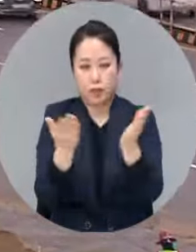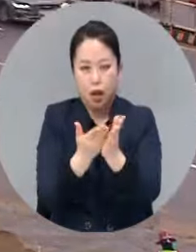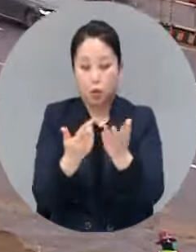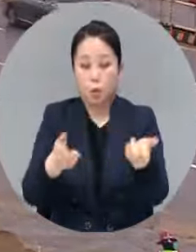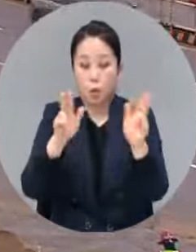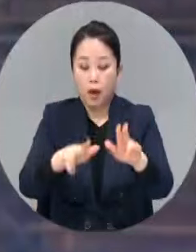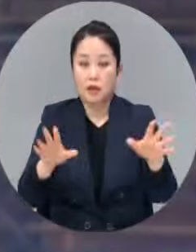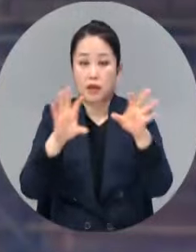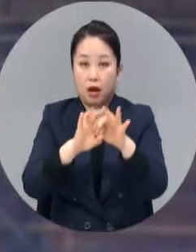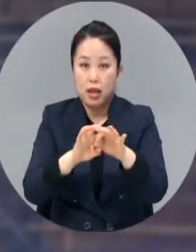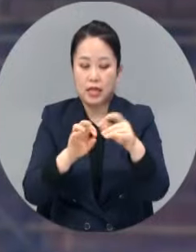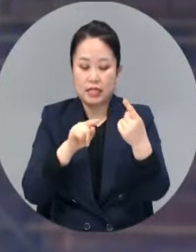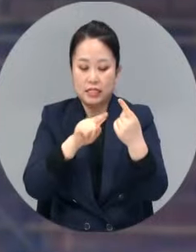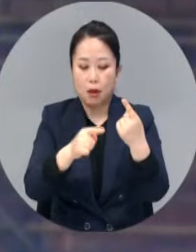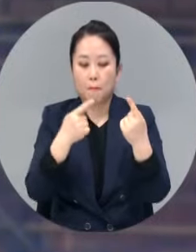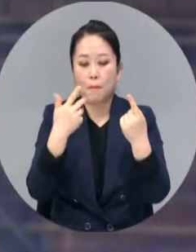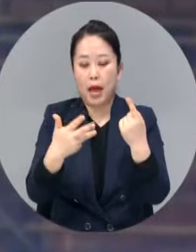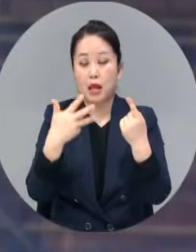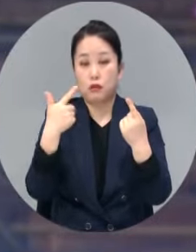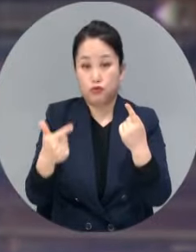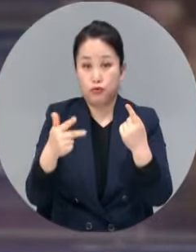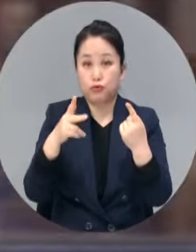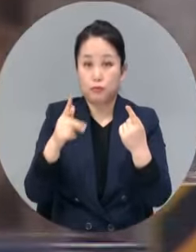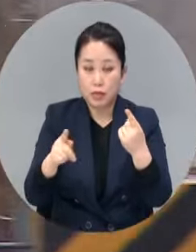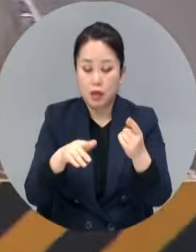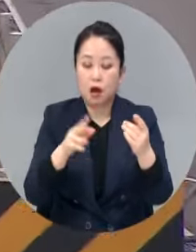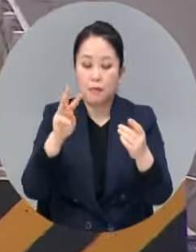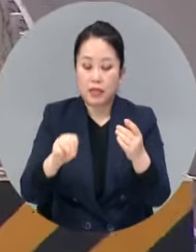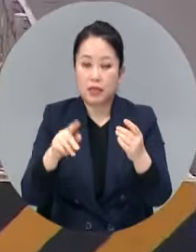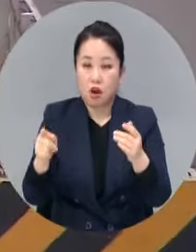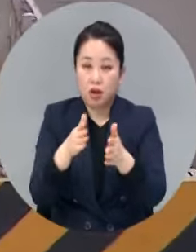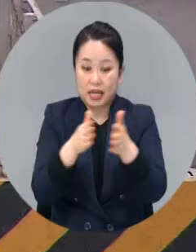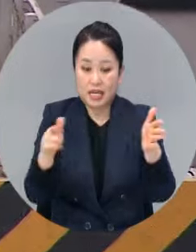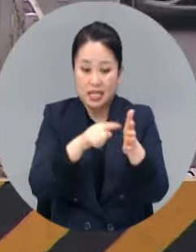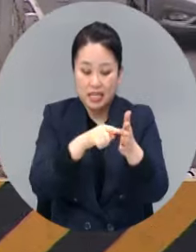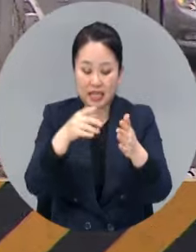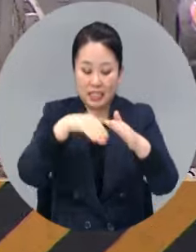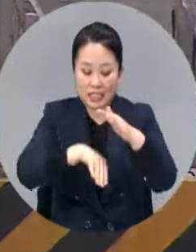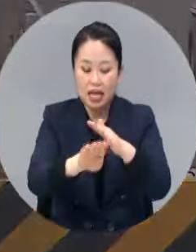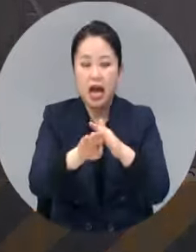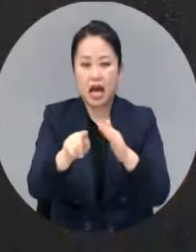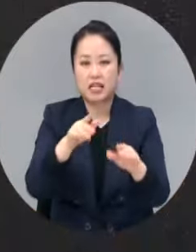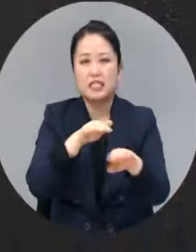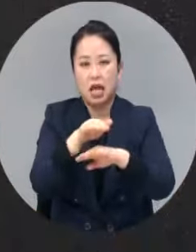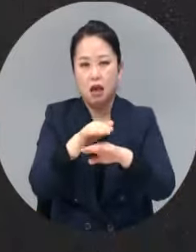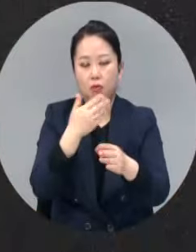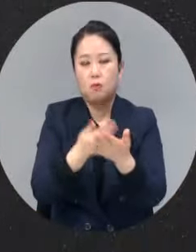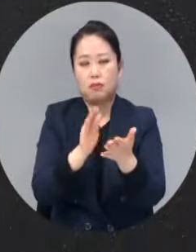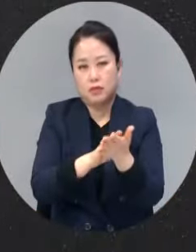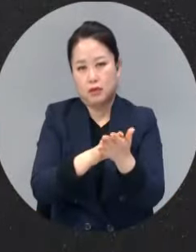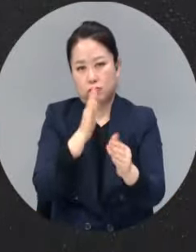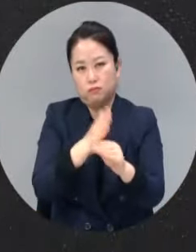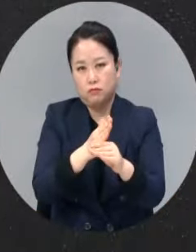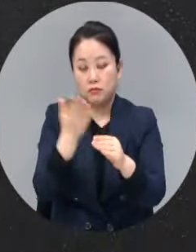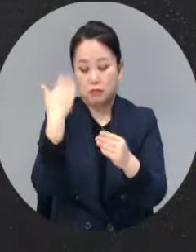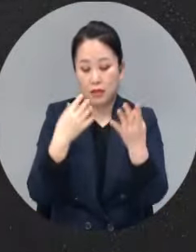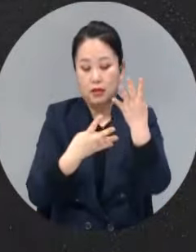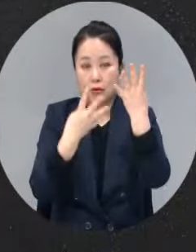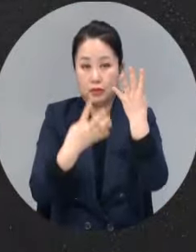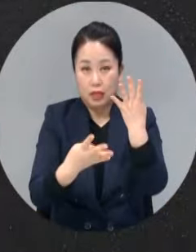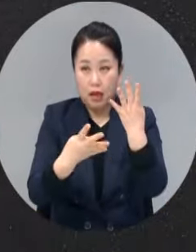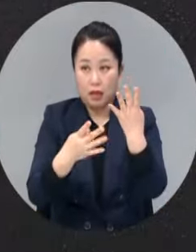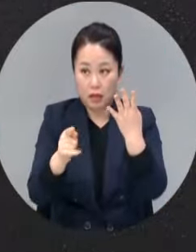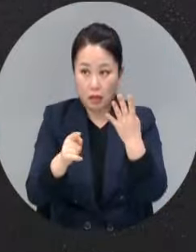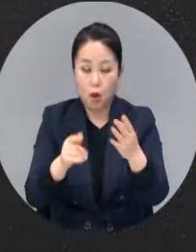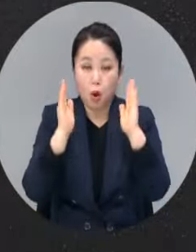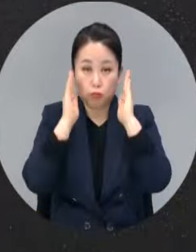연결된 1.86m 길이 4차선 지하차도 공사가 진행 중입니다. 그런데 지난 4일 영주 고가교